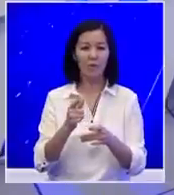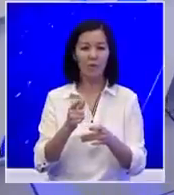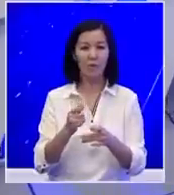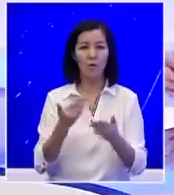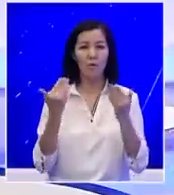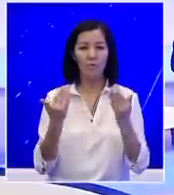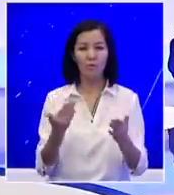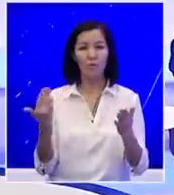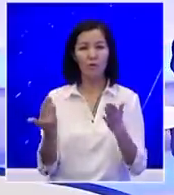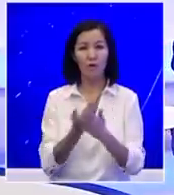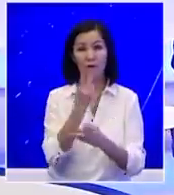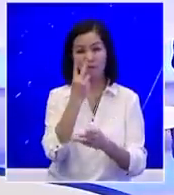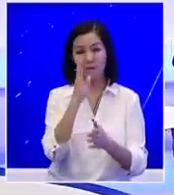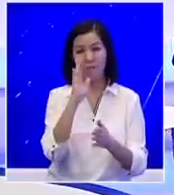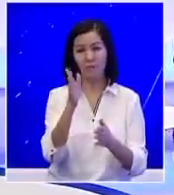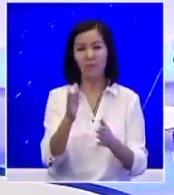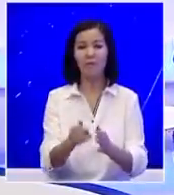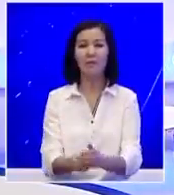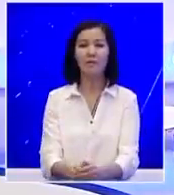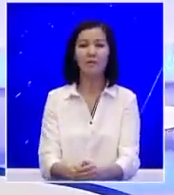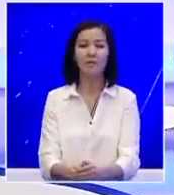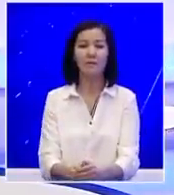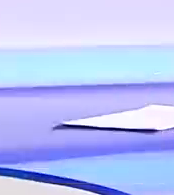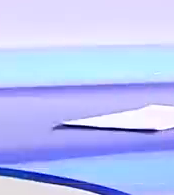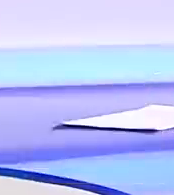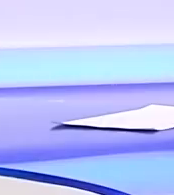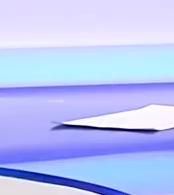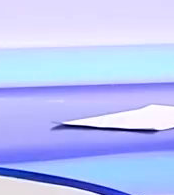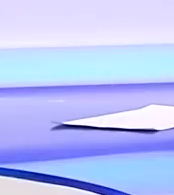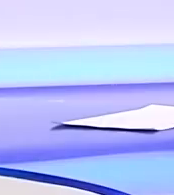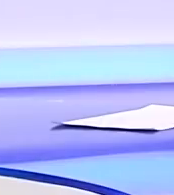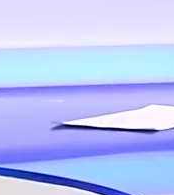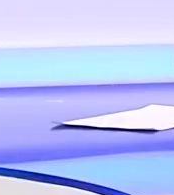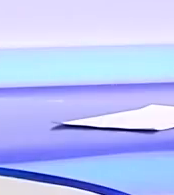Жұмашқызы. Қымбатты көрермен, бүгін көретіндеріңіз.